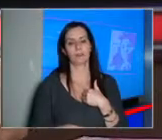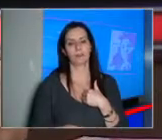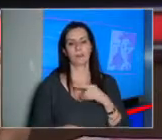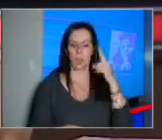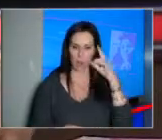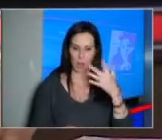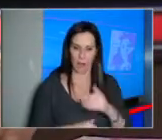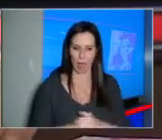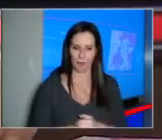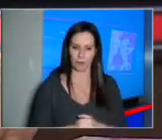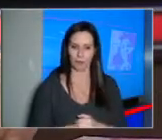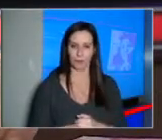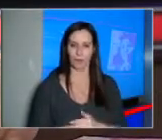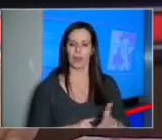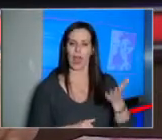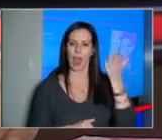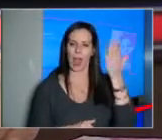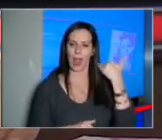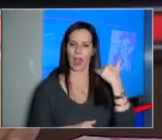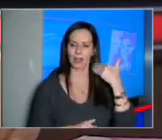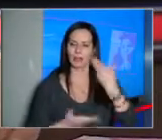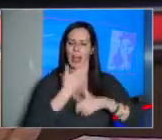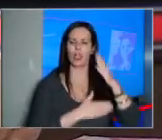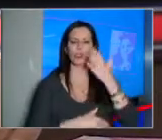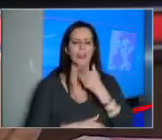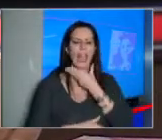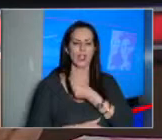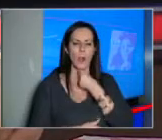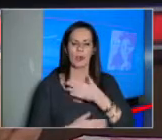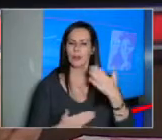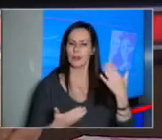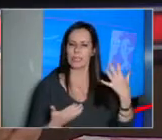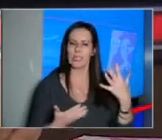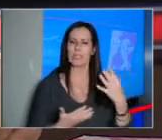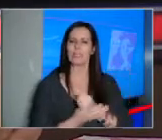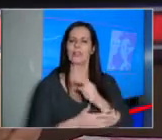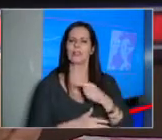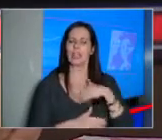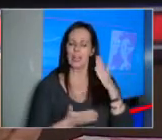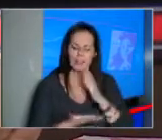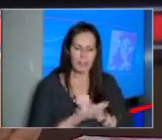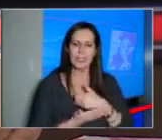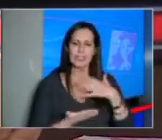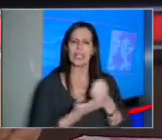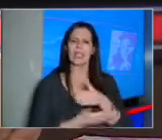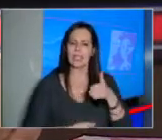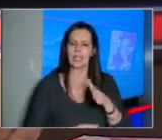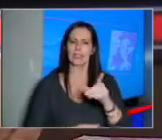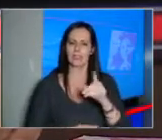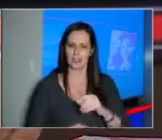אתה יודע מה? הייתי במבצע שלמה. הצלחתי להתגנב שלא נתנו ויזות. בדברים